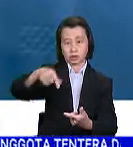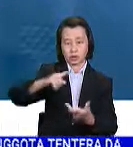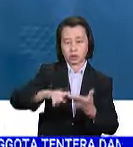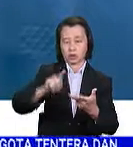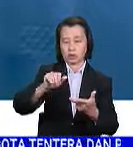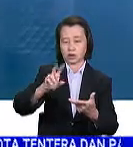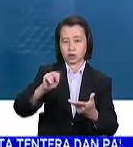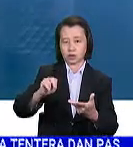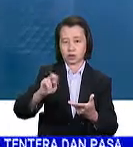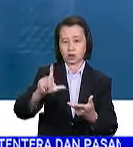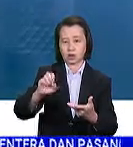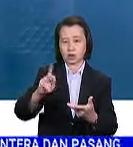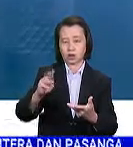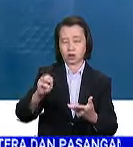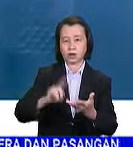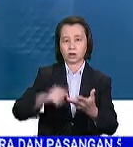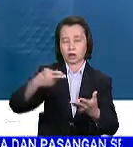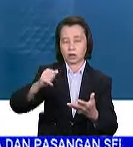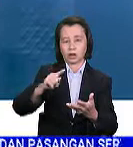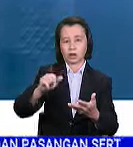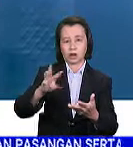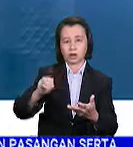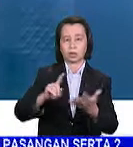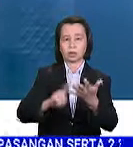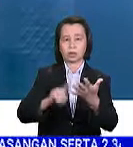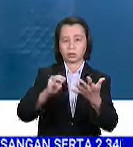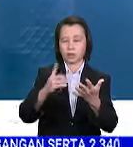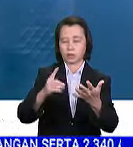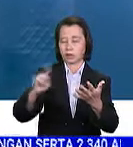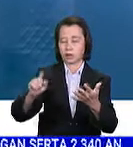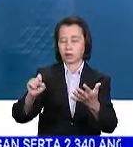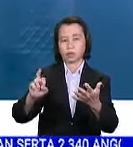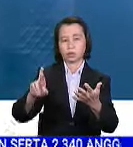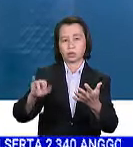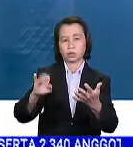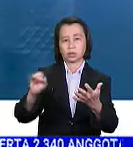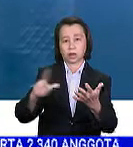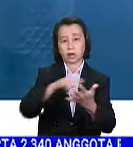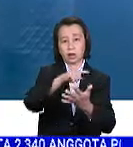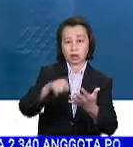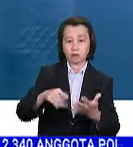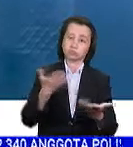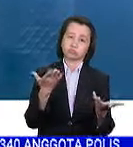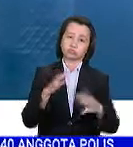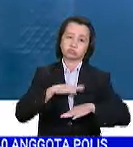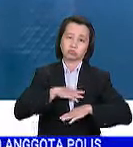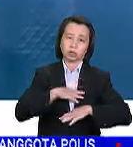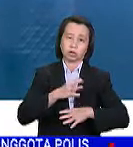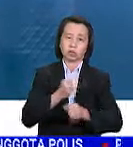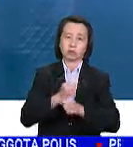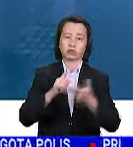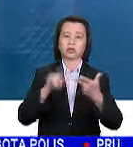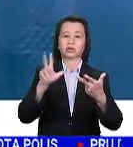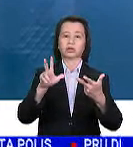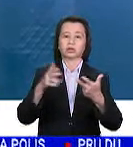tunner Luqman al-hakim ton Husnul Azzam dan Muhammad Syaiful Syamsuddin terpaksa berpose dengan gangser